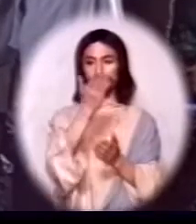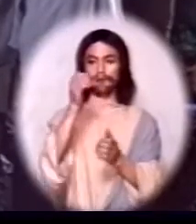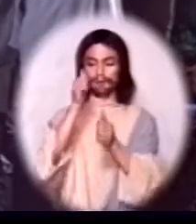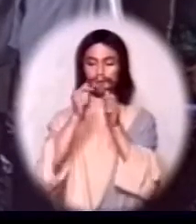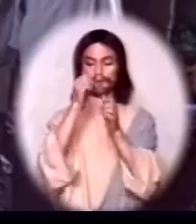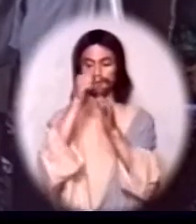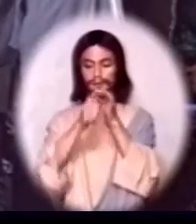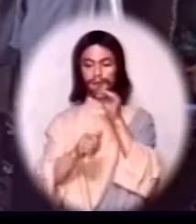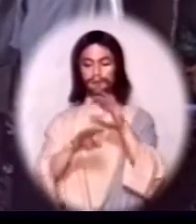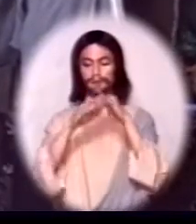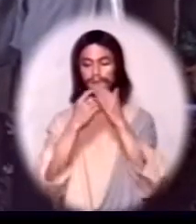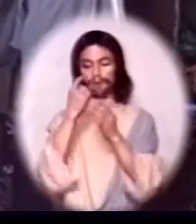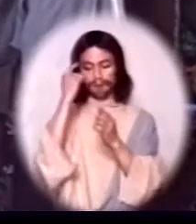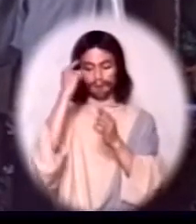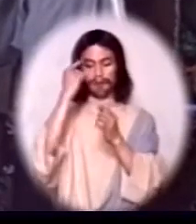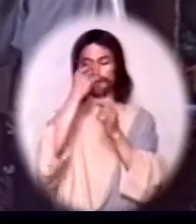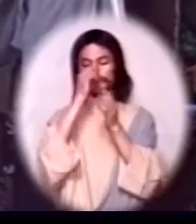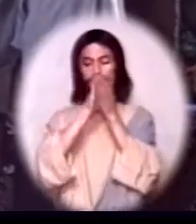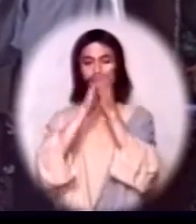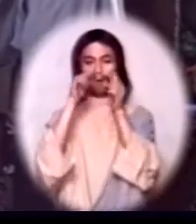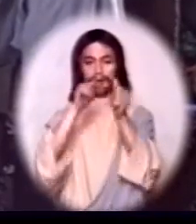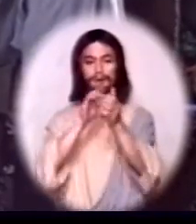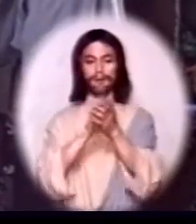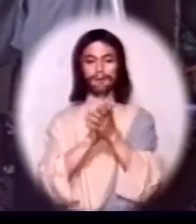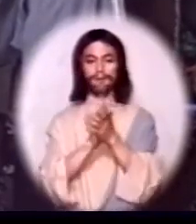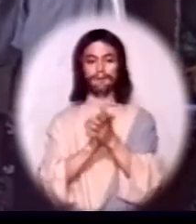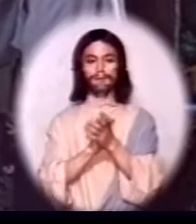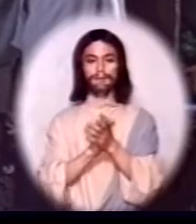너희는 시험에 들지 않게 깨어 기도하라.